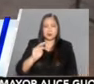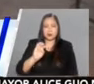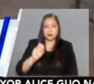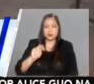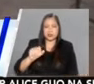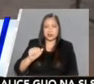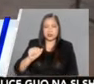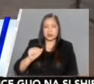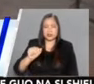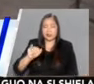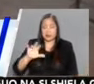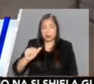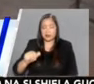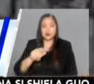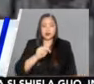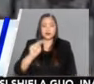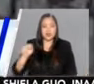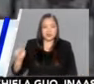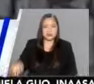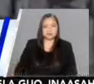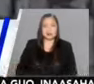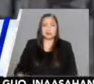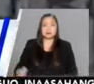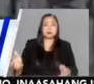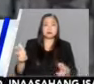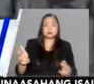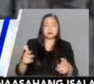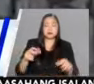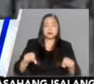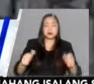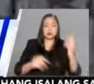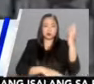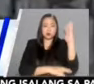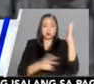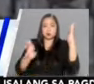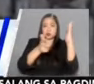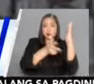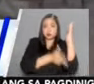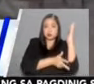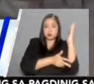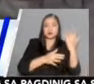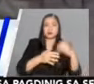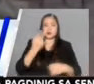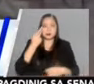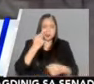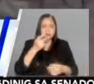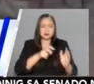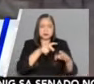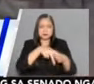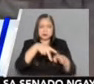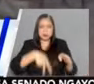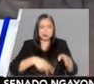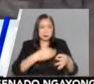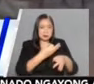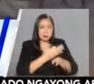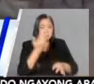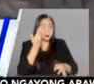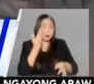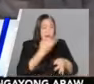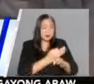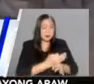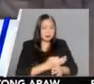ang motorsiklo malapit sa puno. Bumaba ang angkas na tila may inaayos sa motorsiklo. Naglakad siya sa harapan ng cafe na